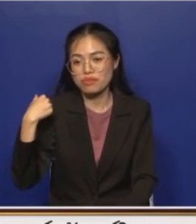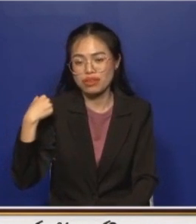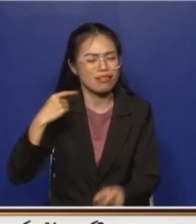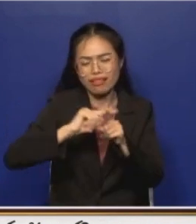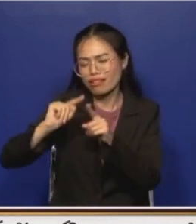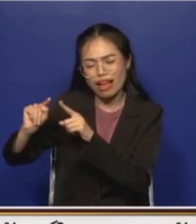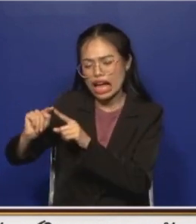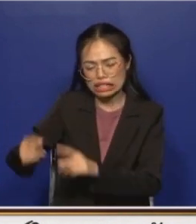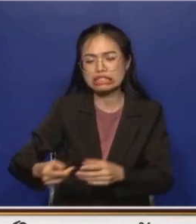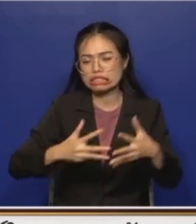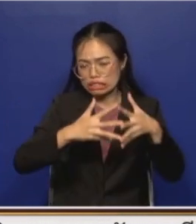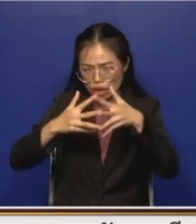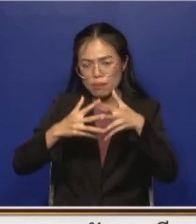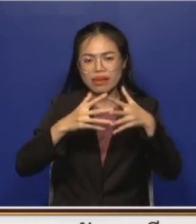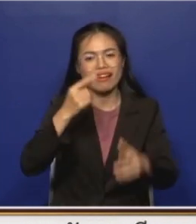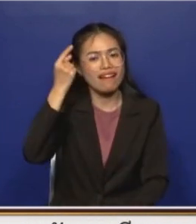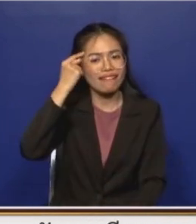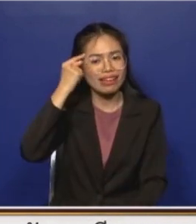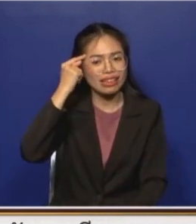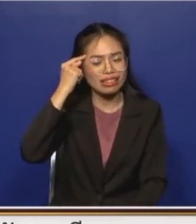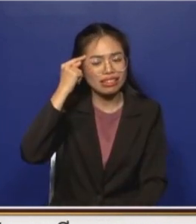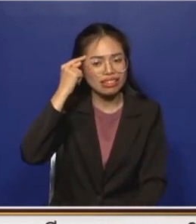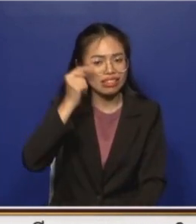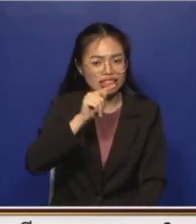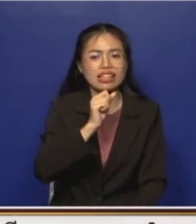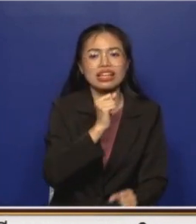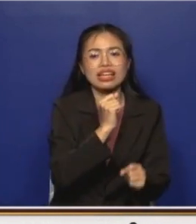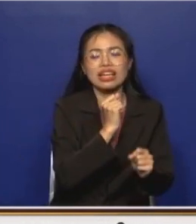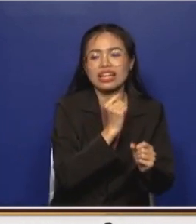ราตรีสวัสดิ์ก่อนนอนทุกคนใช้ไลน์หมดเนี่ยนะ